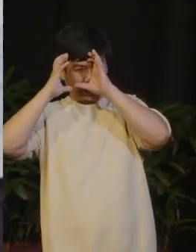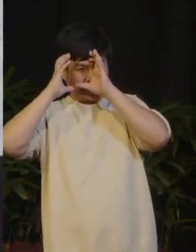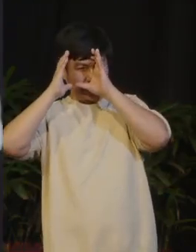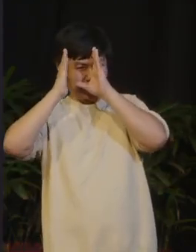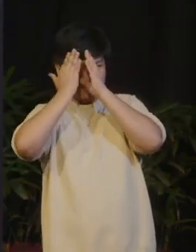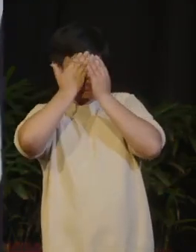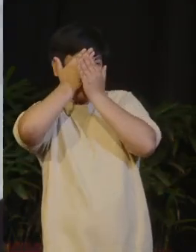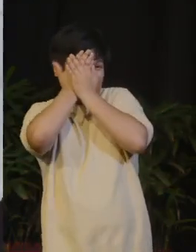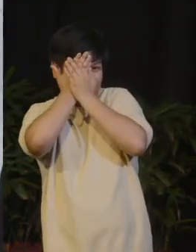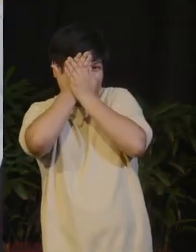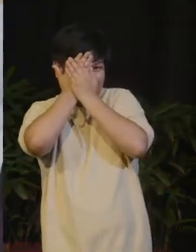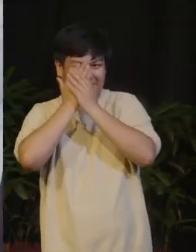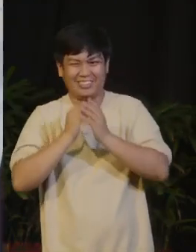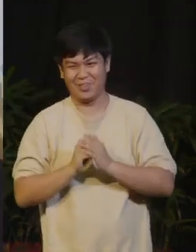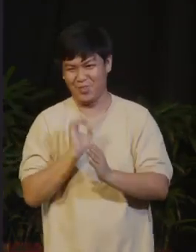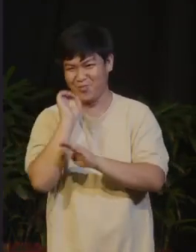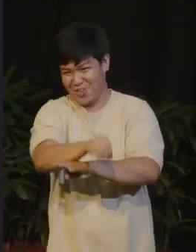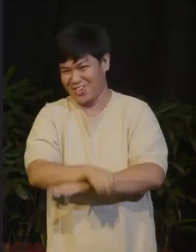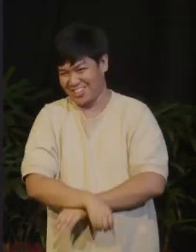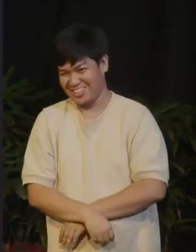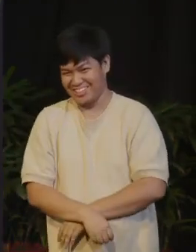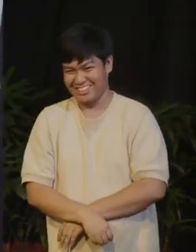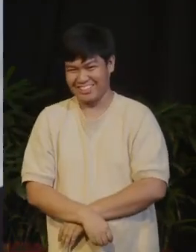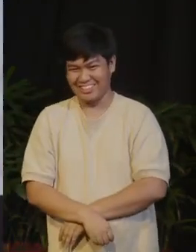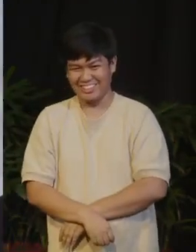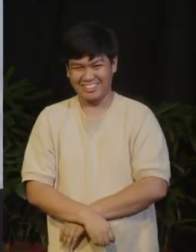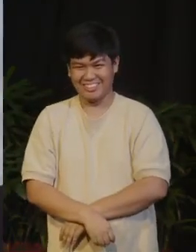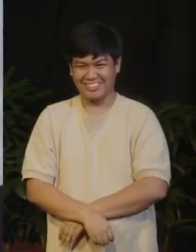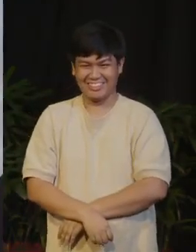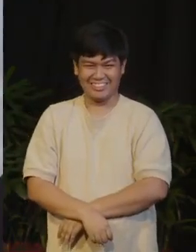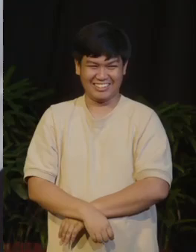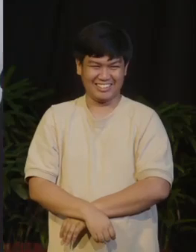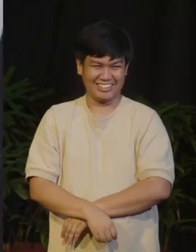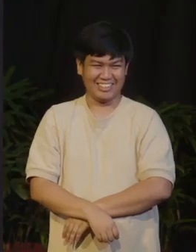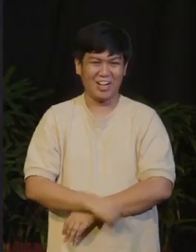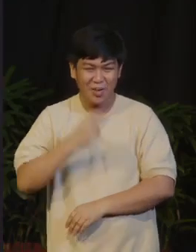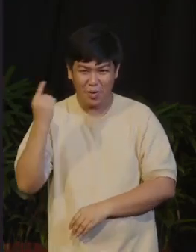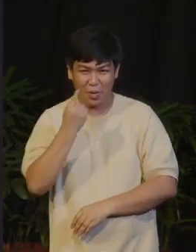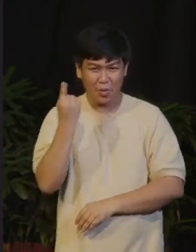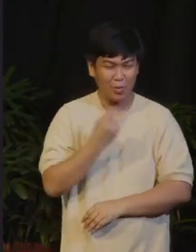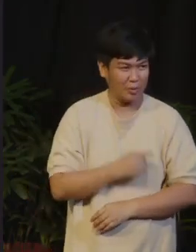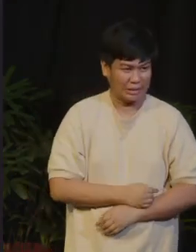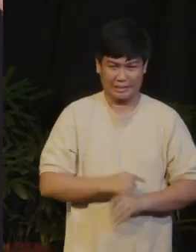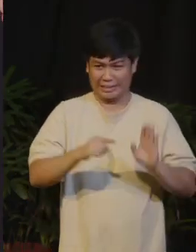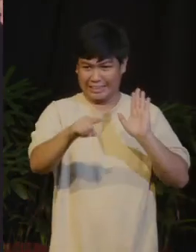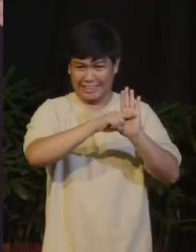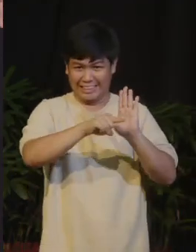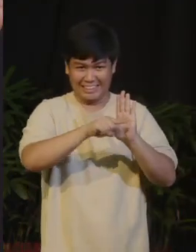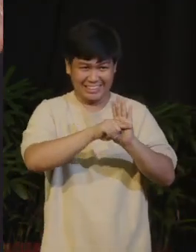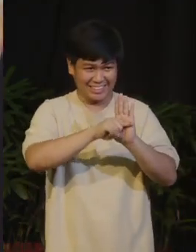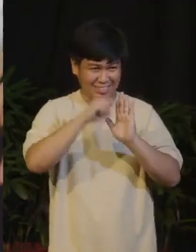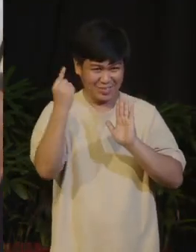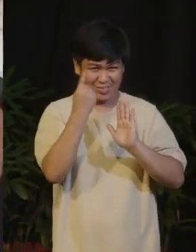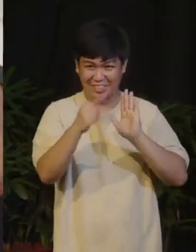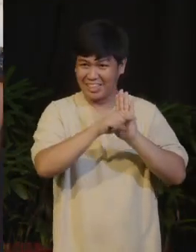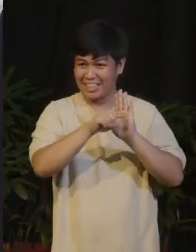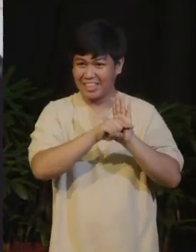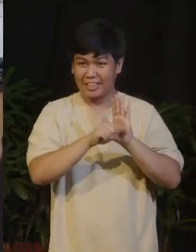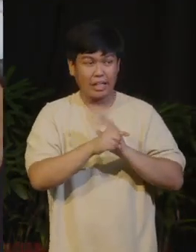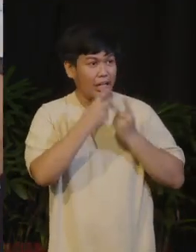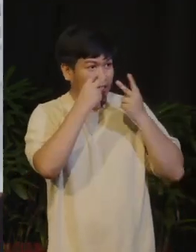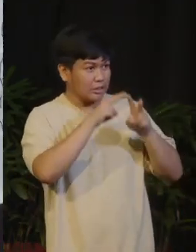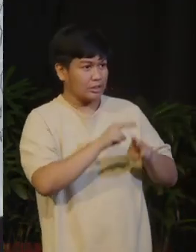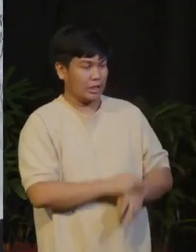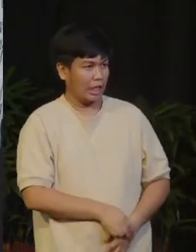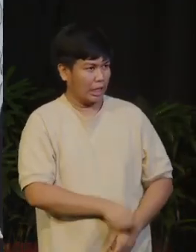ay mapagpuna, ikaw ay palaging kritikal, palagi kang nega, no? Nakikita mo